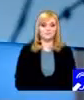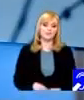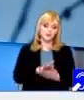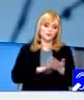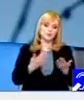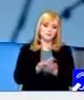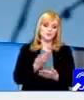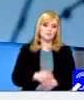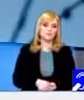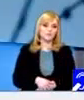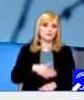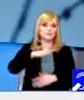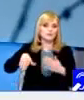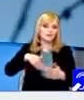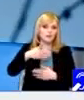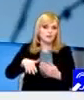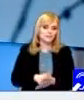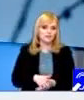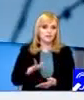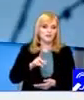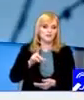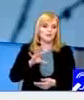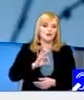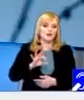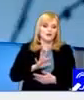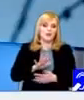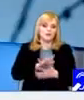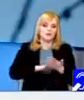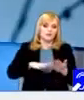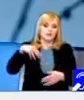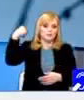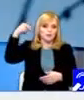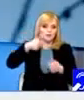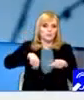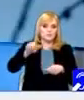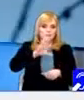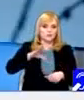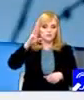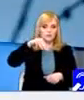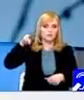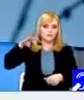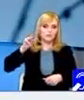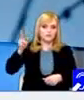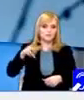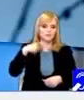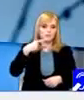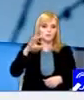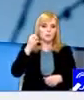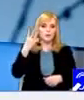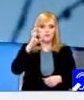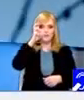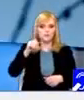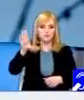Continuăm cu știri externe. Scandalul diplomatic din dosarul Skripal ia amploare. Președintele Consiliului European, Donald Tusk, a declarat că 14